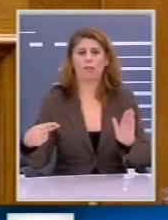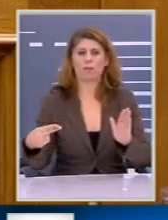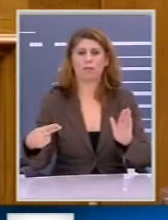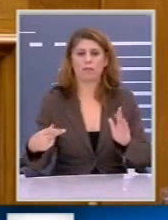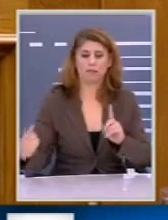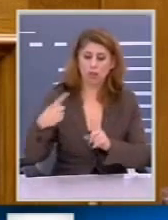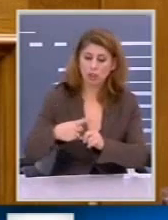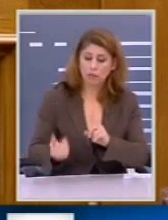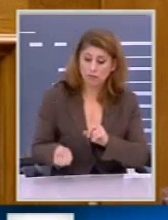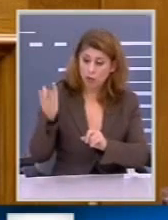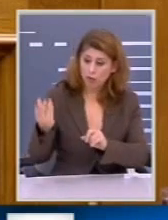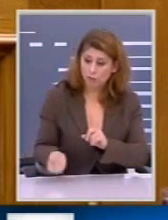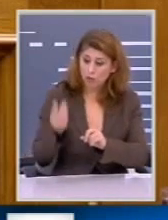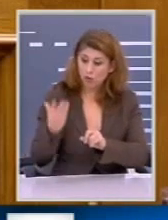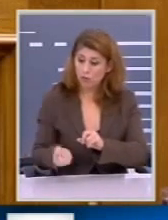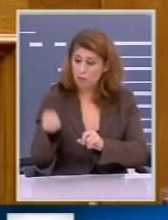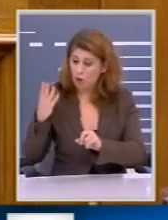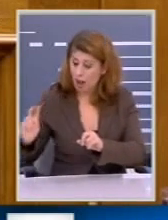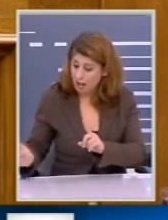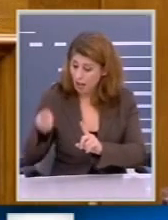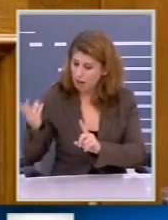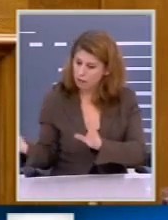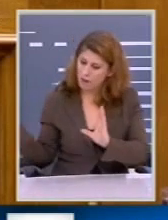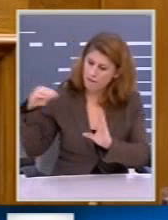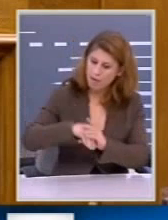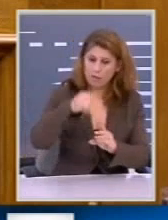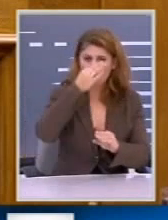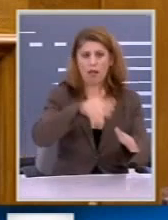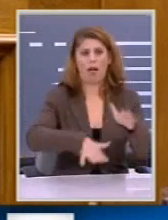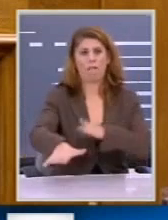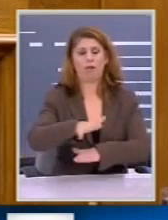νέα ευρήματα, νέα σκοτεινά τοπία φωτίζονται και θα φωτίζονται,